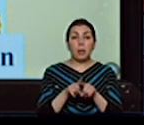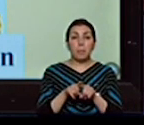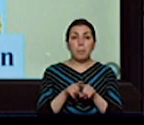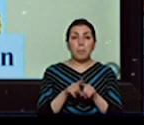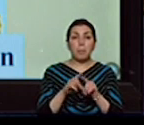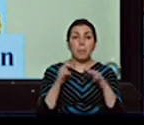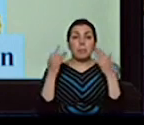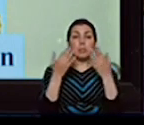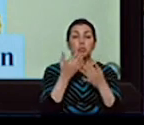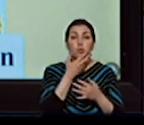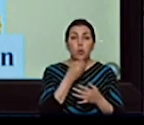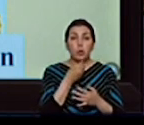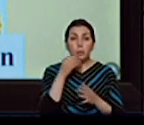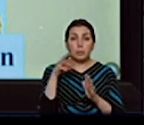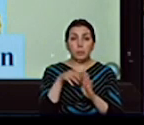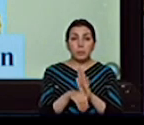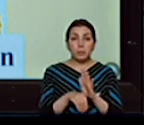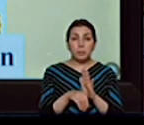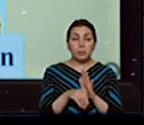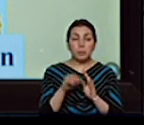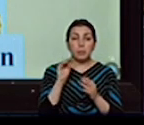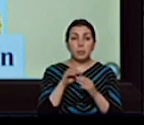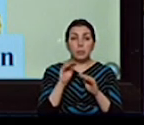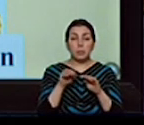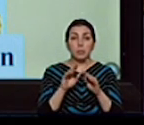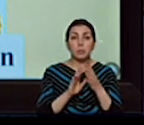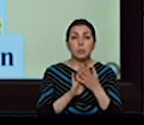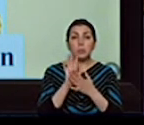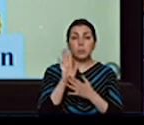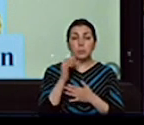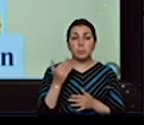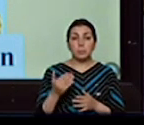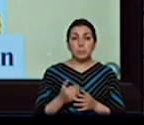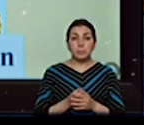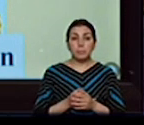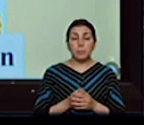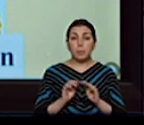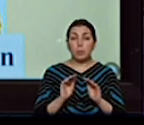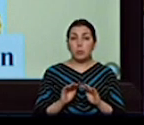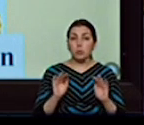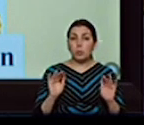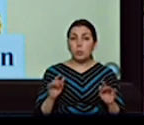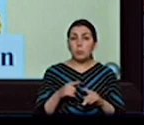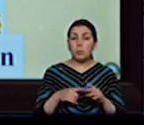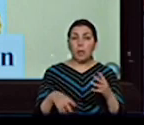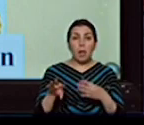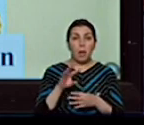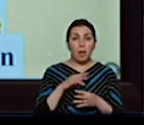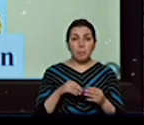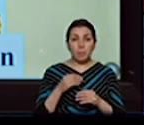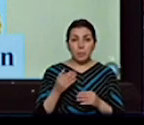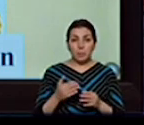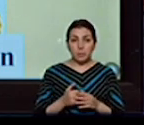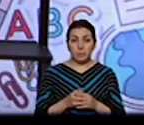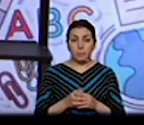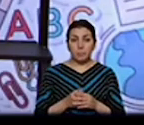ham manzarali daraxt sifatida ekiladi va o'stiriladi. Bolajonlar, bularning